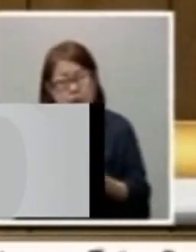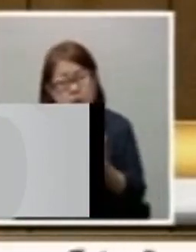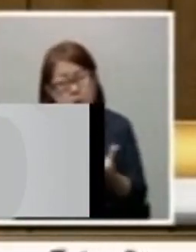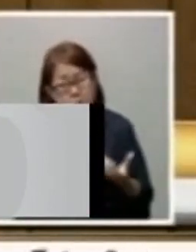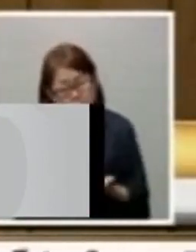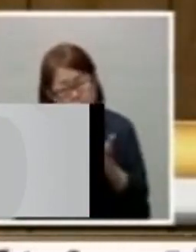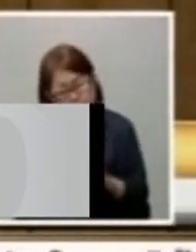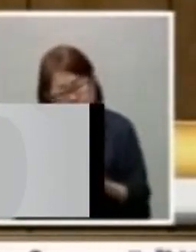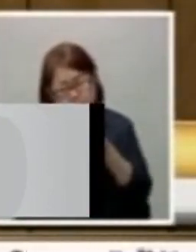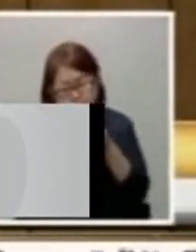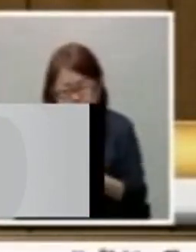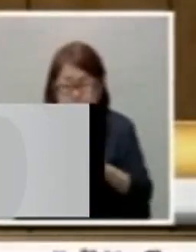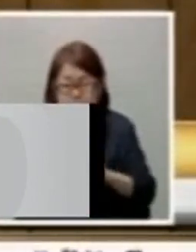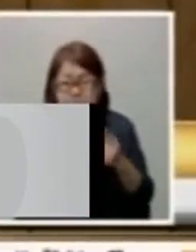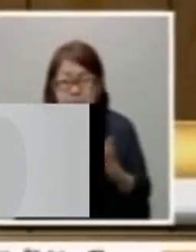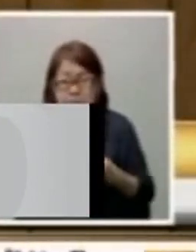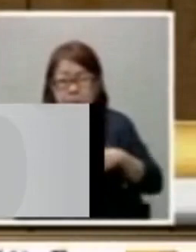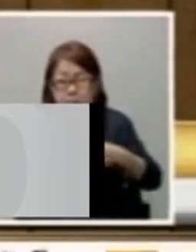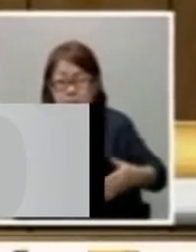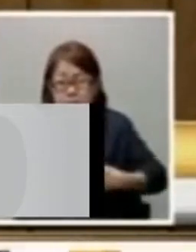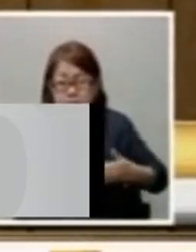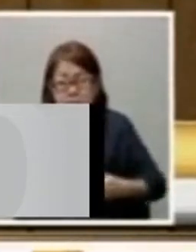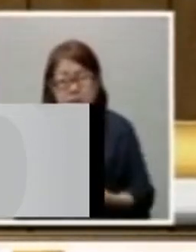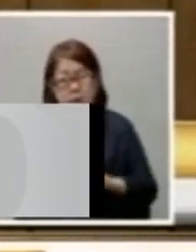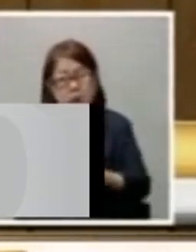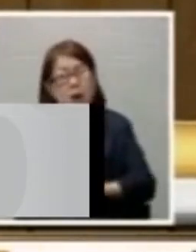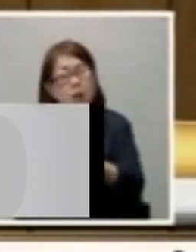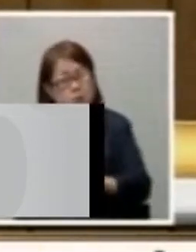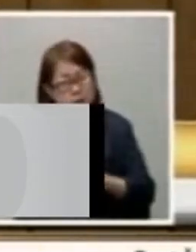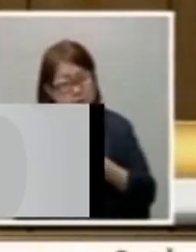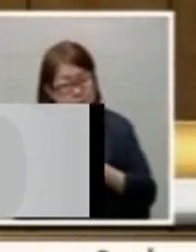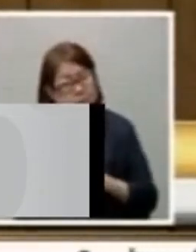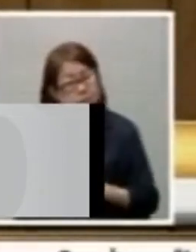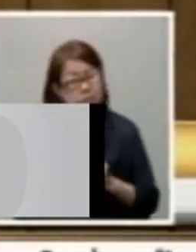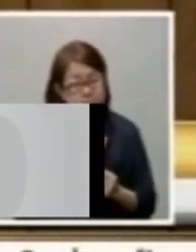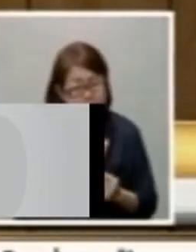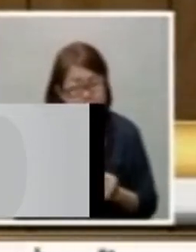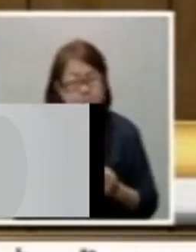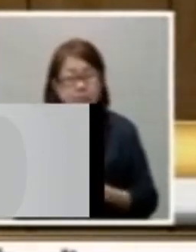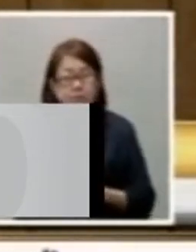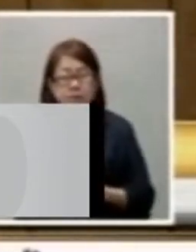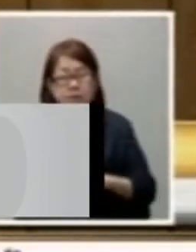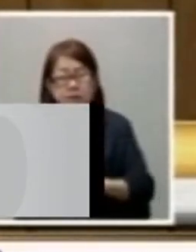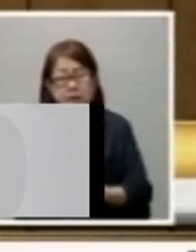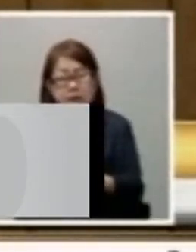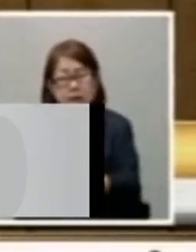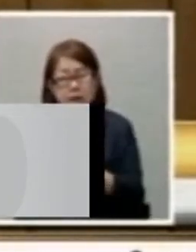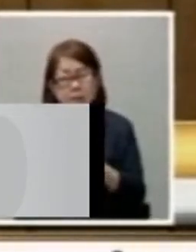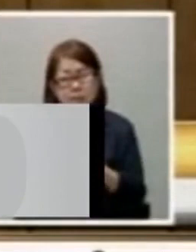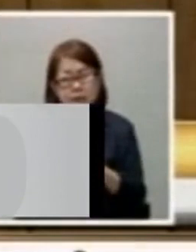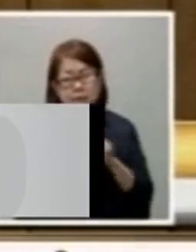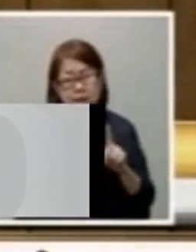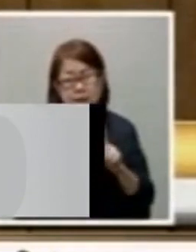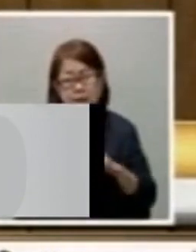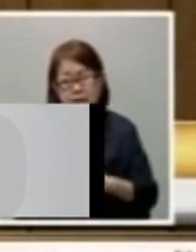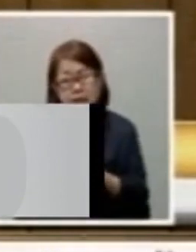มรับนะ คือขนแป้งเลยผิดที่ออสเตรเลีย ประมาณนั้น แต่ไม่ได้เกี่ยวข้องกับการวางแผนคนไปที่นู่นเลย นะฮะแ